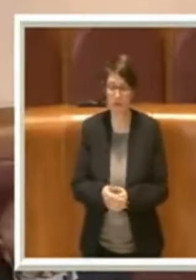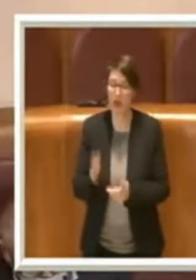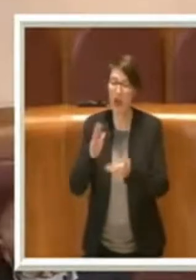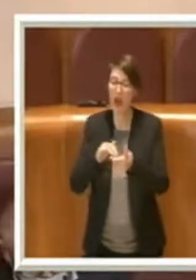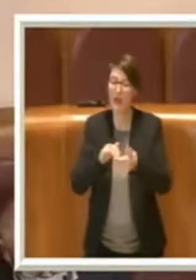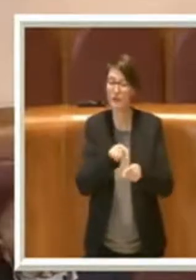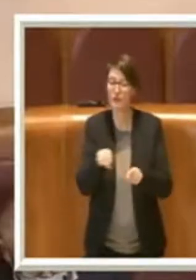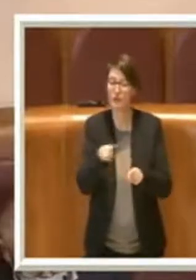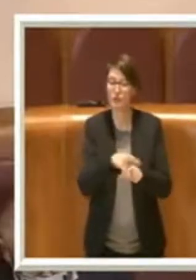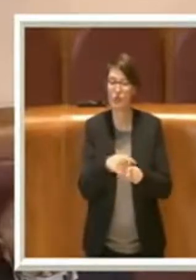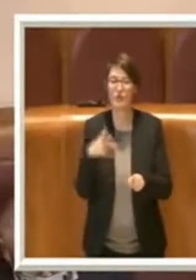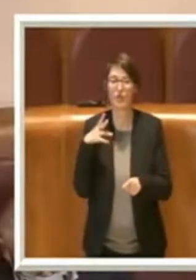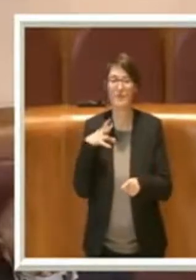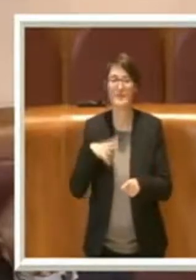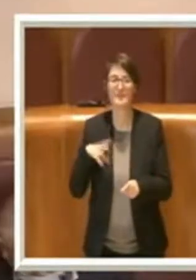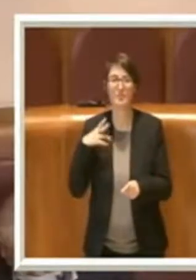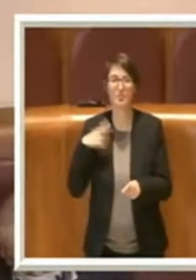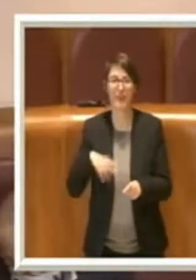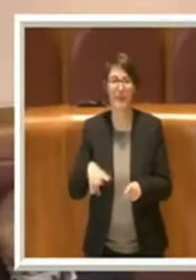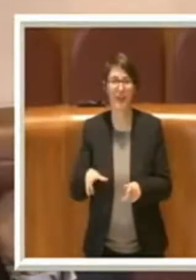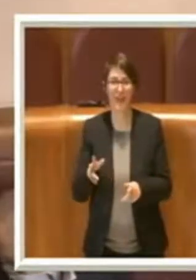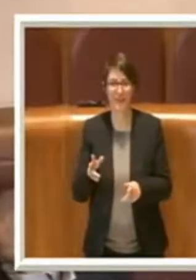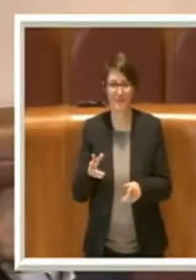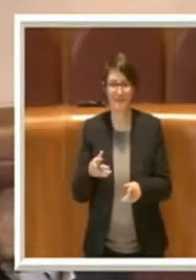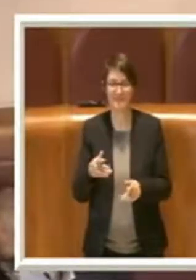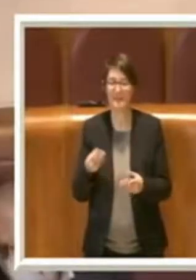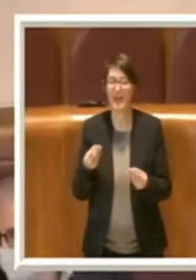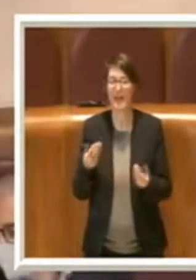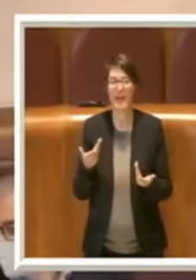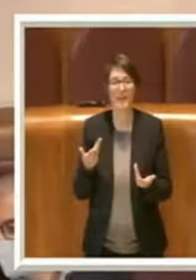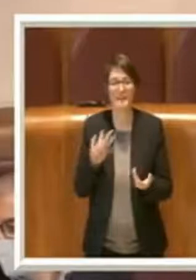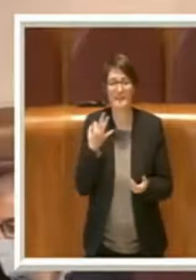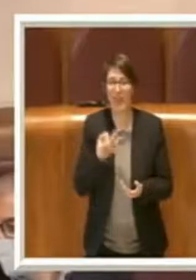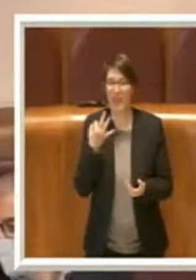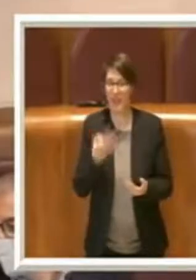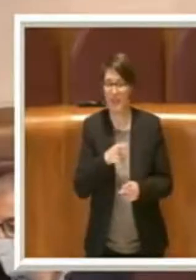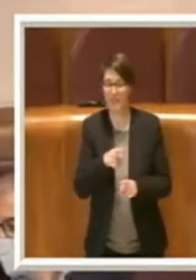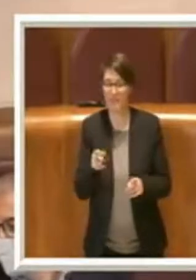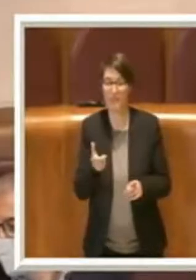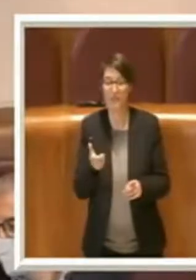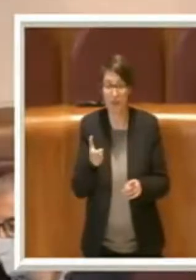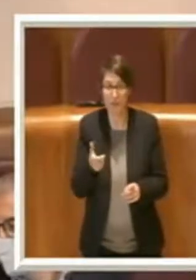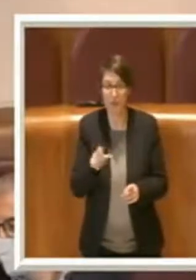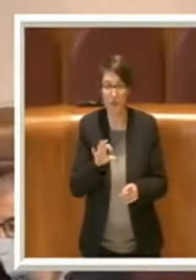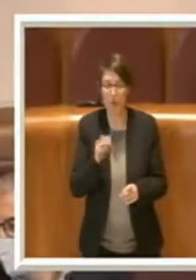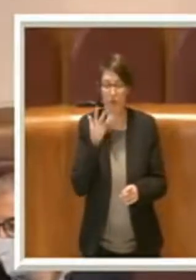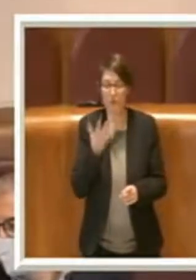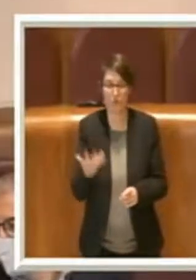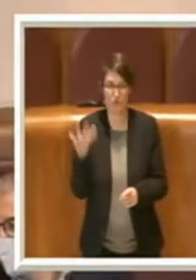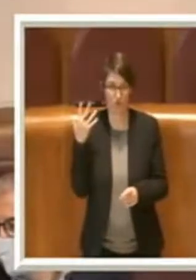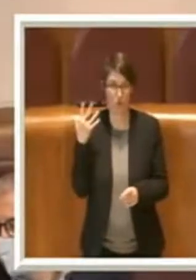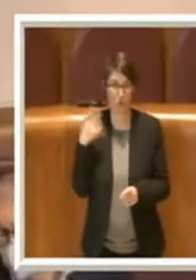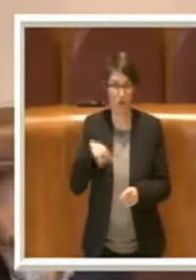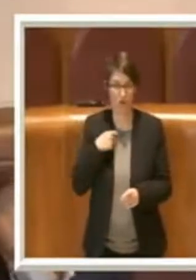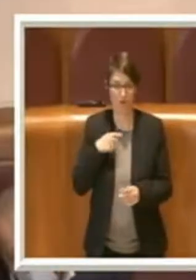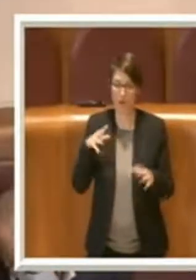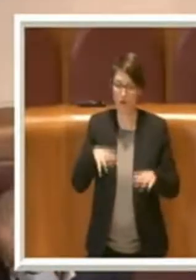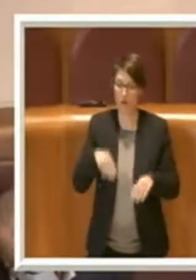perso la speranza, infatti appena ci siamo insediati 5 anni fa oramai, perché